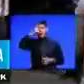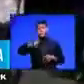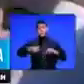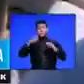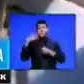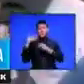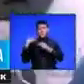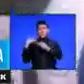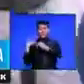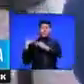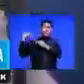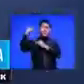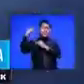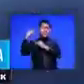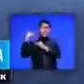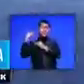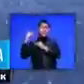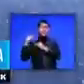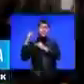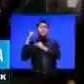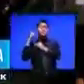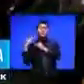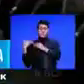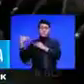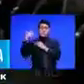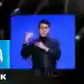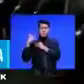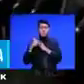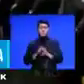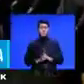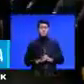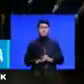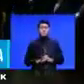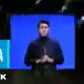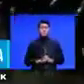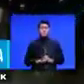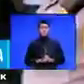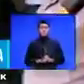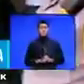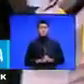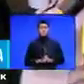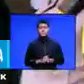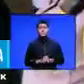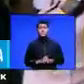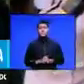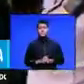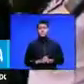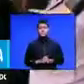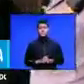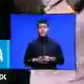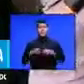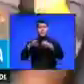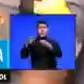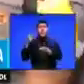menaikkan pangkat Bribtu Haidar satu tingkat lebih tinggi menjadi Brigadir Polisi Anumerta. Pemberian kenaikan pangkat luar biasa ini